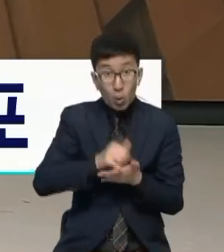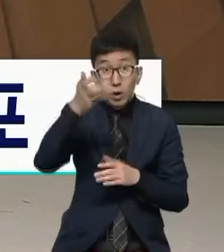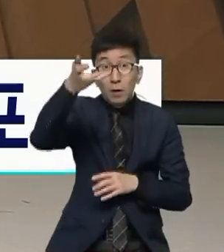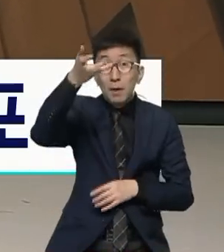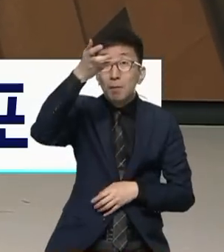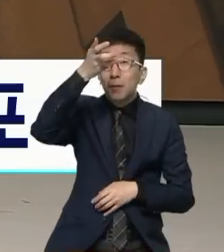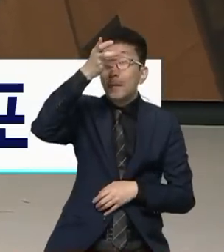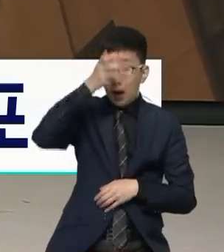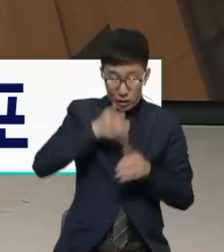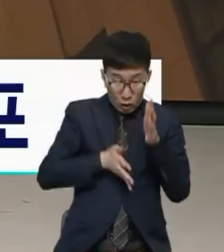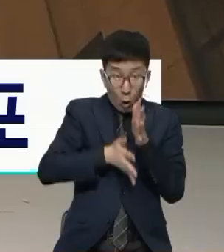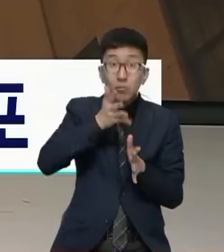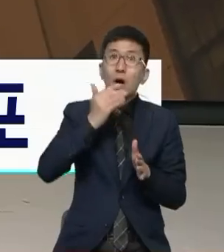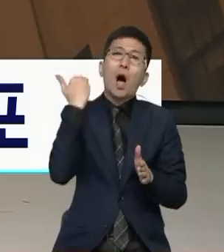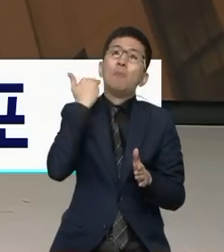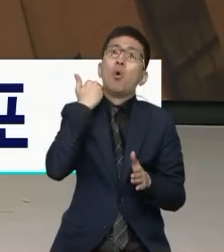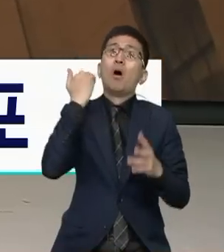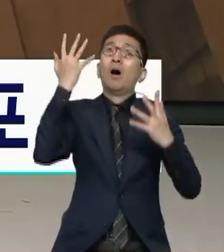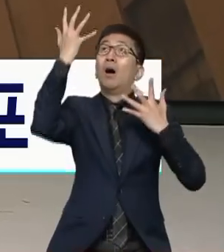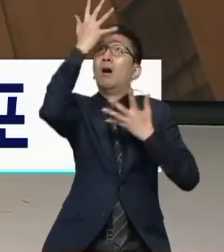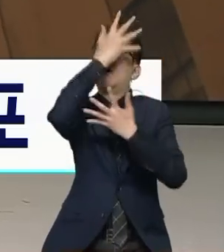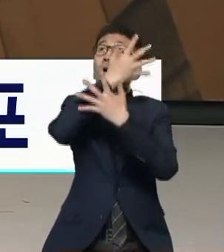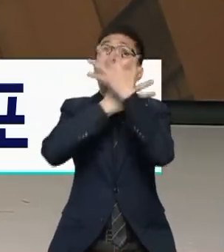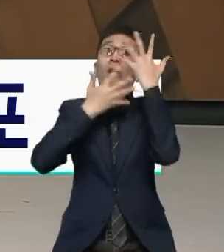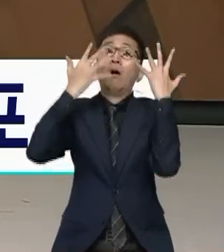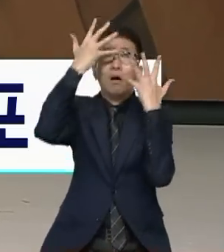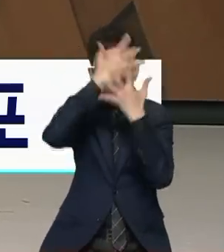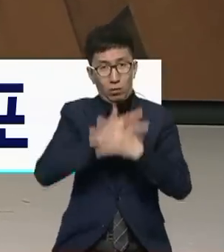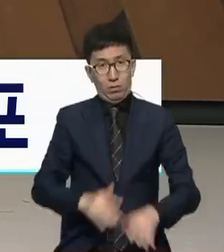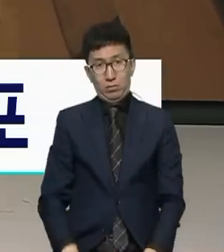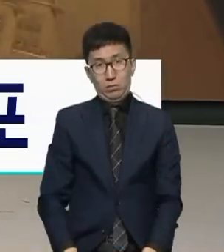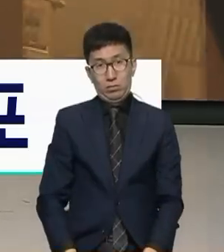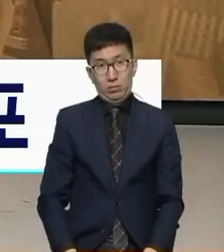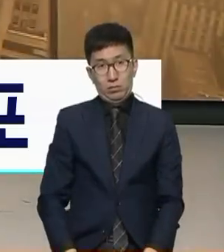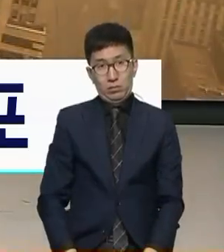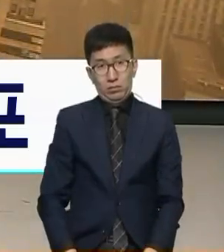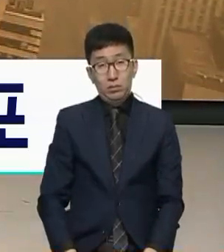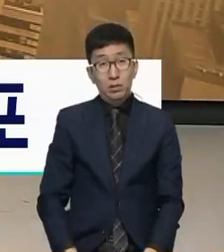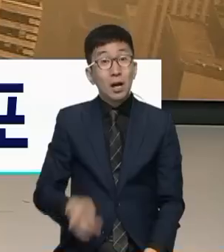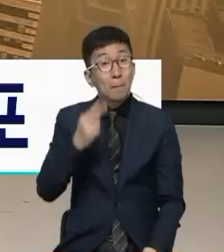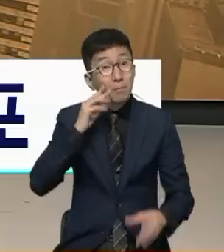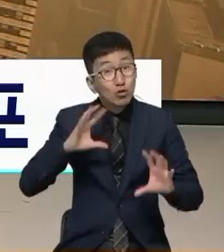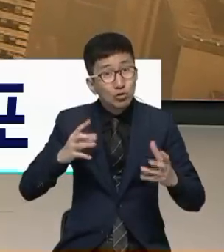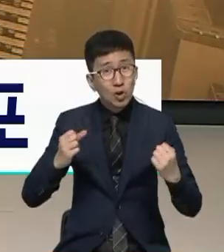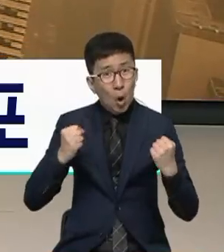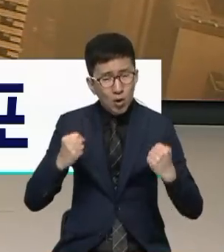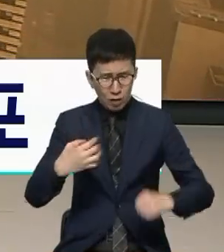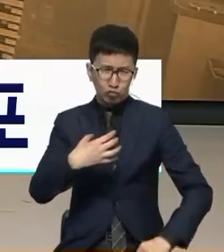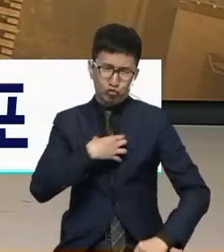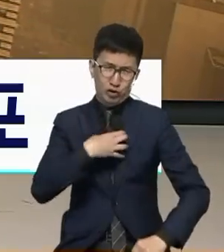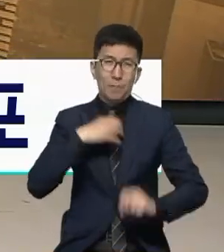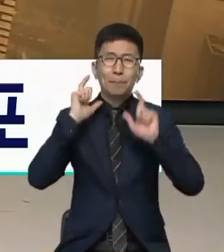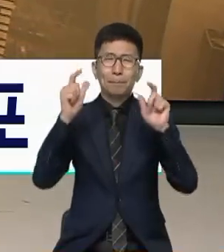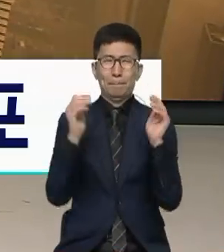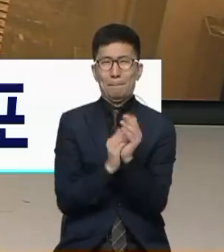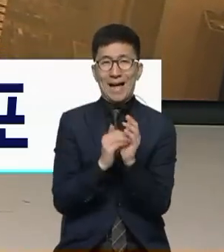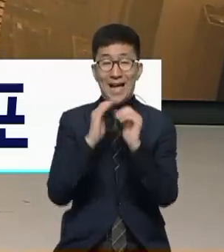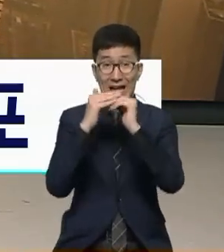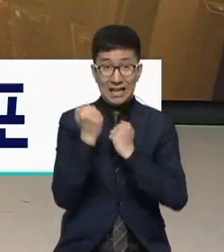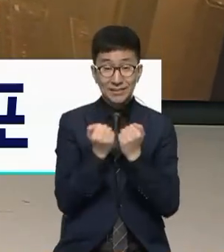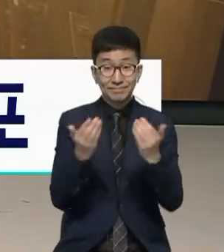연기 때문에 높은 건물들이 잘 보이지 않을 정도입니다. 현지 당국은 건강 비상 사태까지